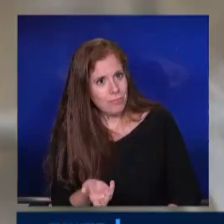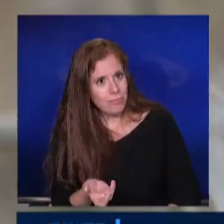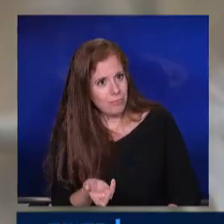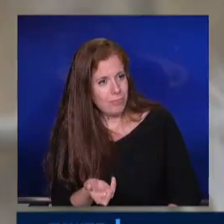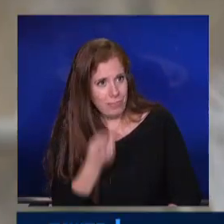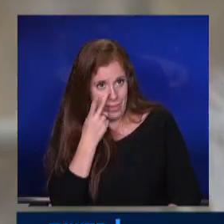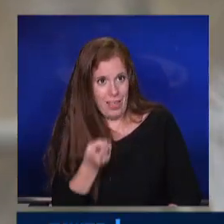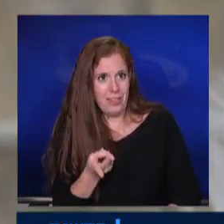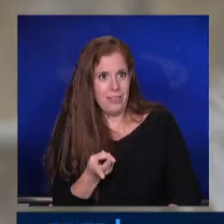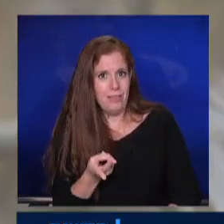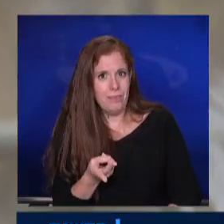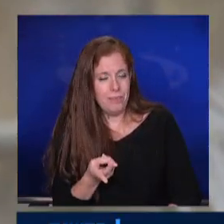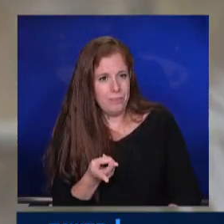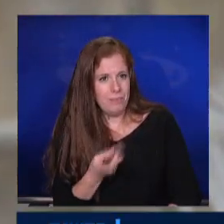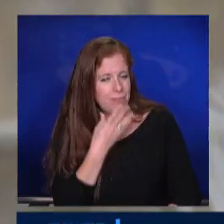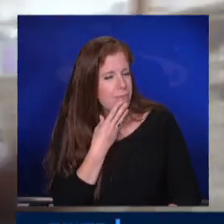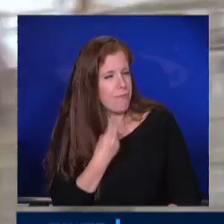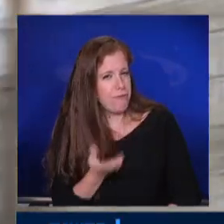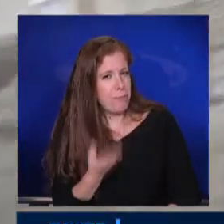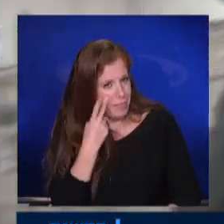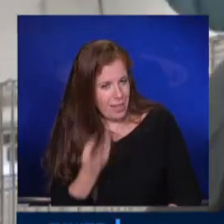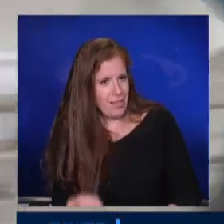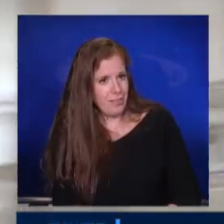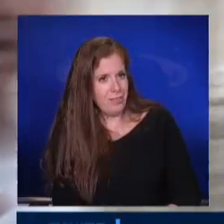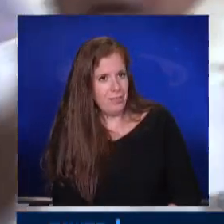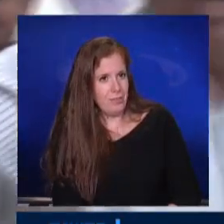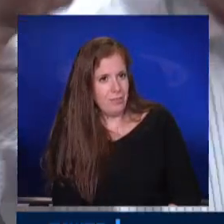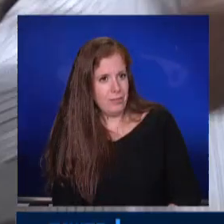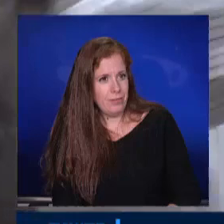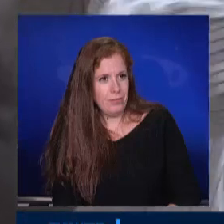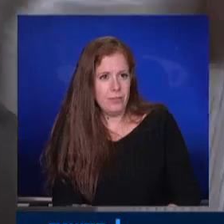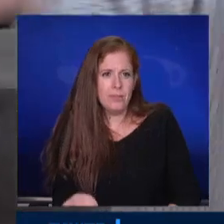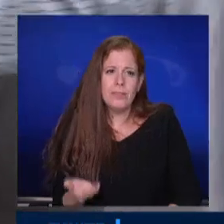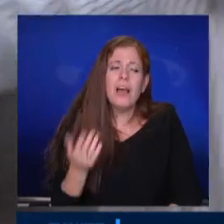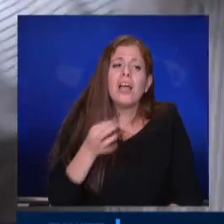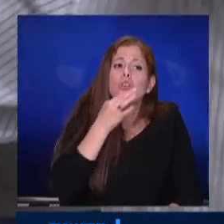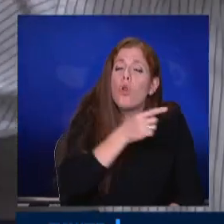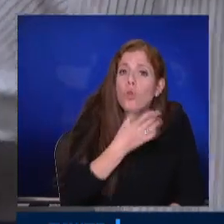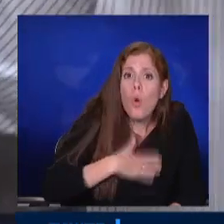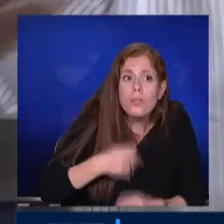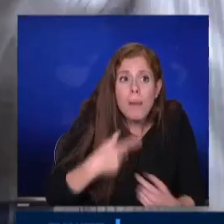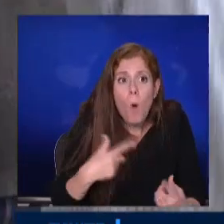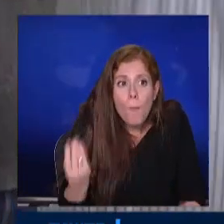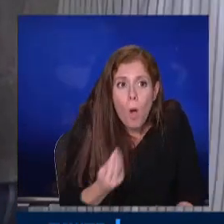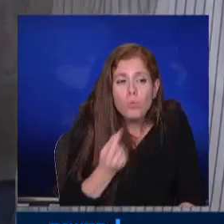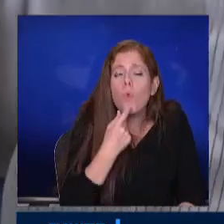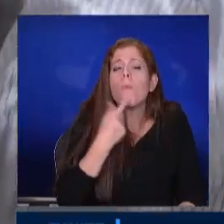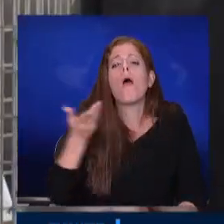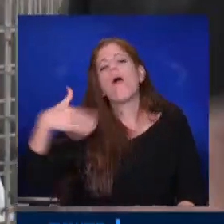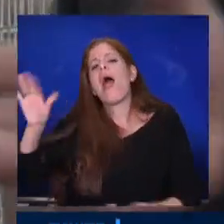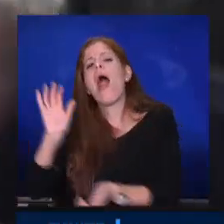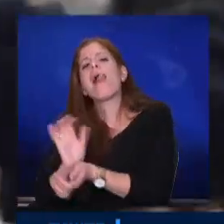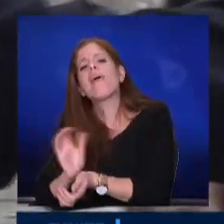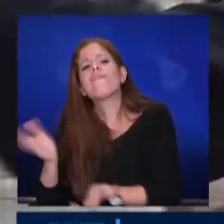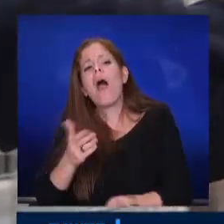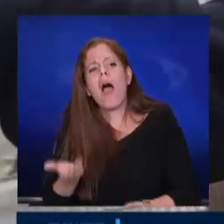תראה. תראה. מה זה עזוב? אני שואל אותו, רוצה למכור משהו פה? הוא אומר לי, לך תביא הלוואה.